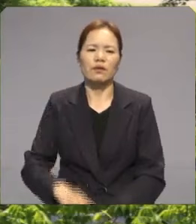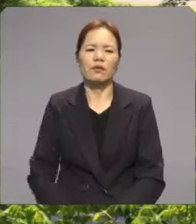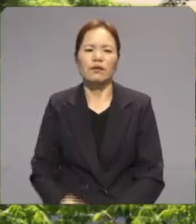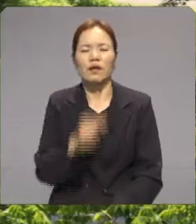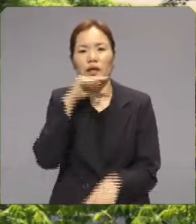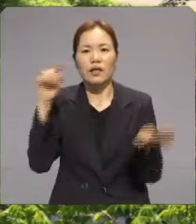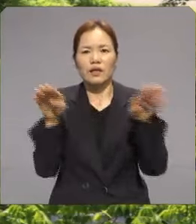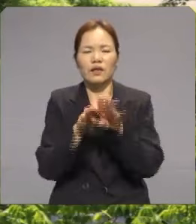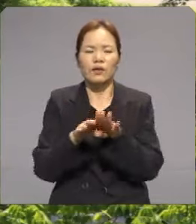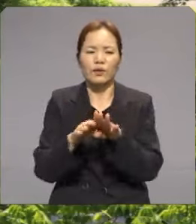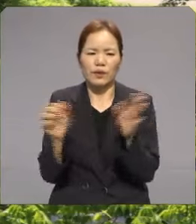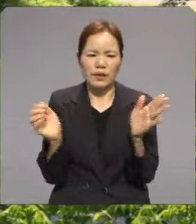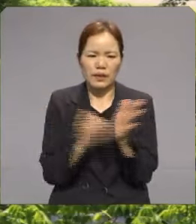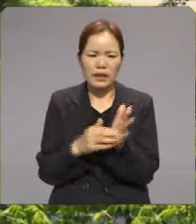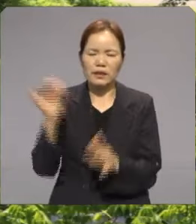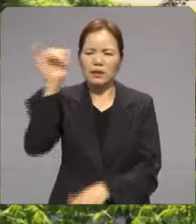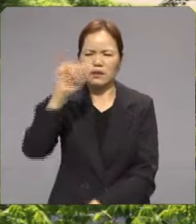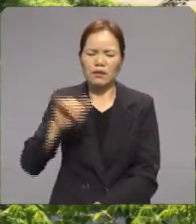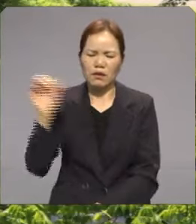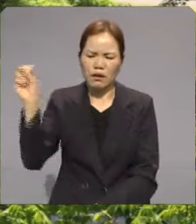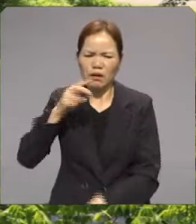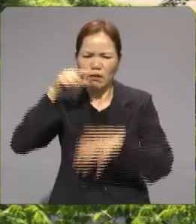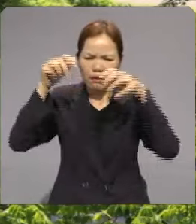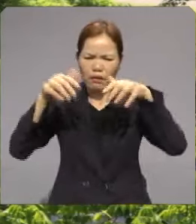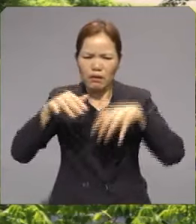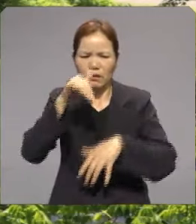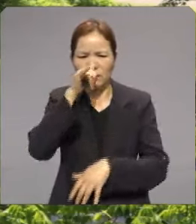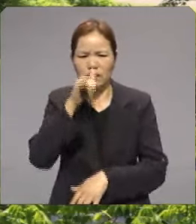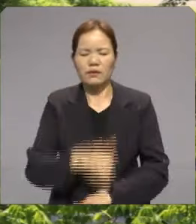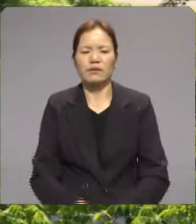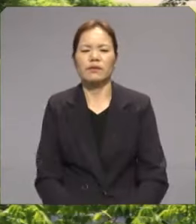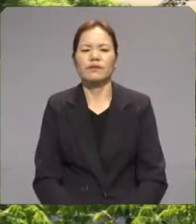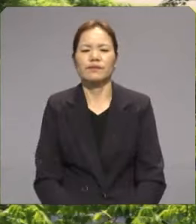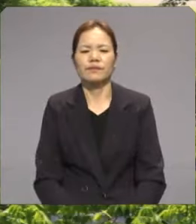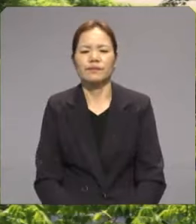일요일까지 전국의 대체로 손하기 예보가 있습니다 시였습니다